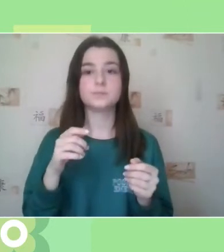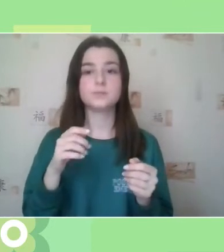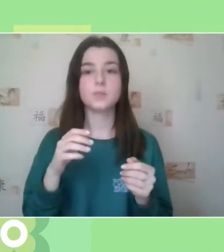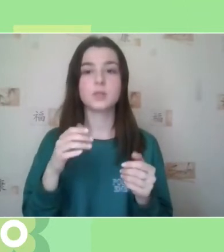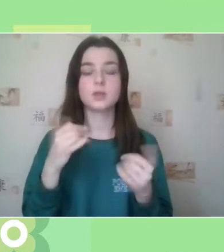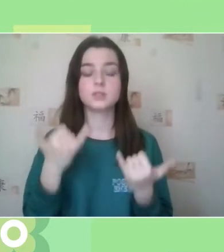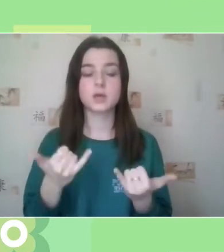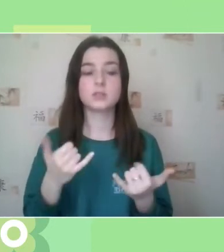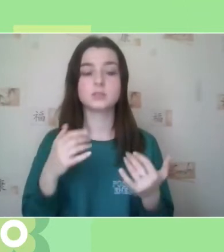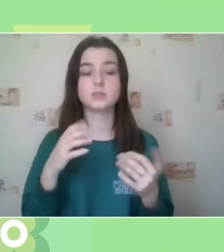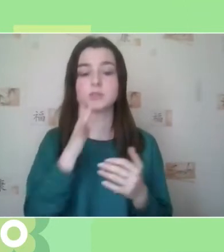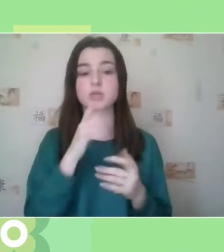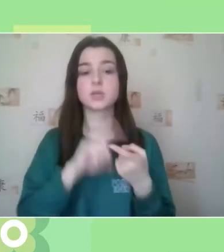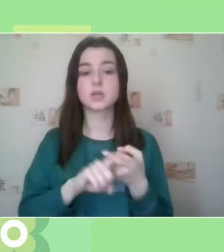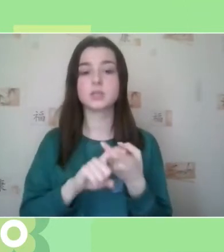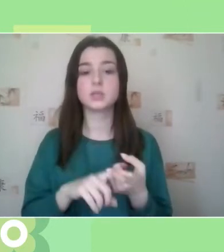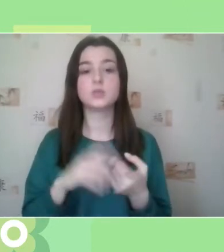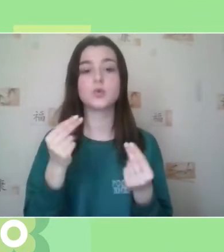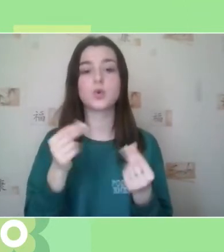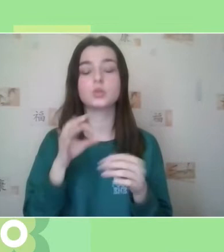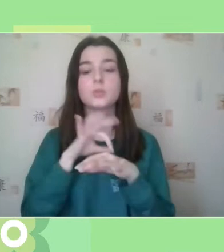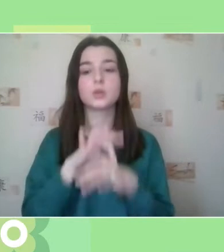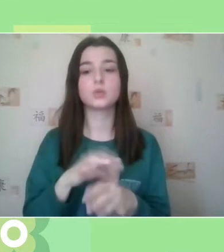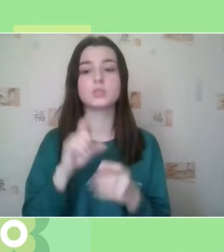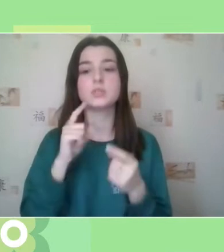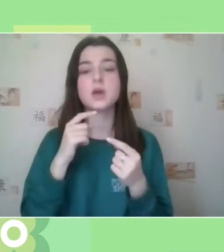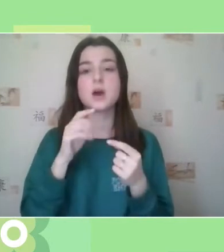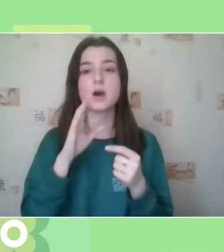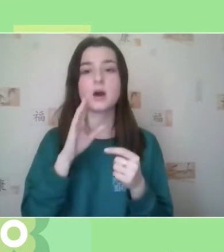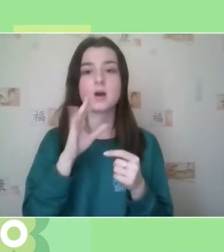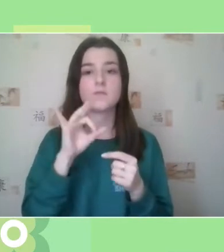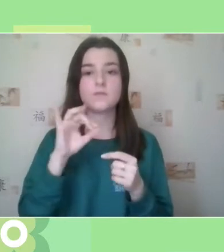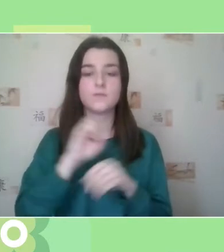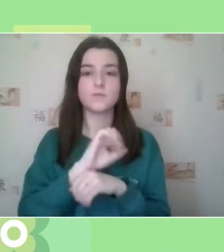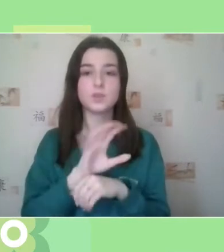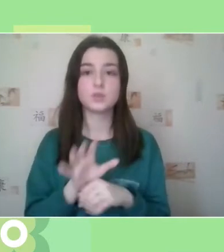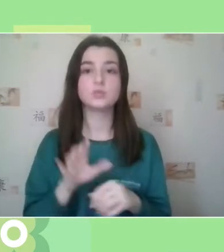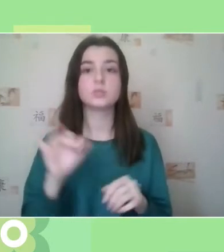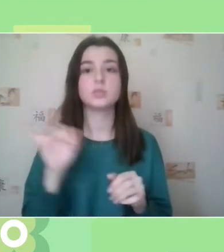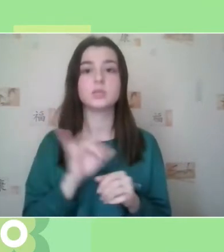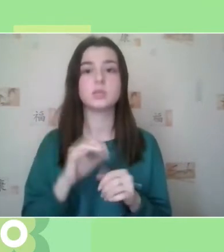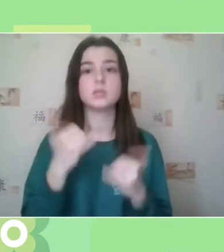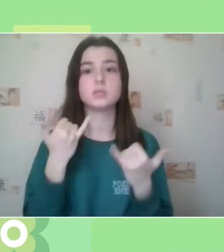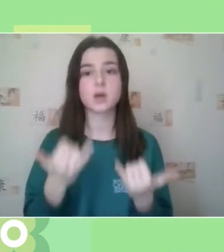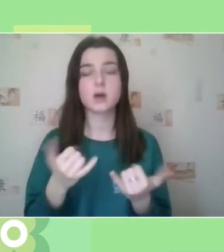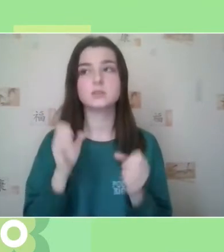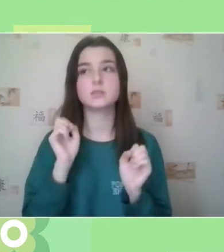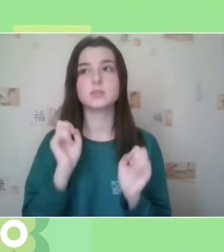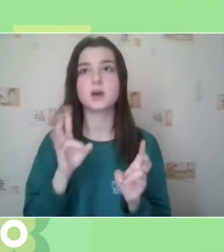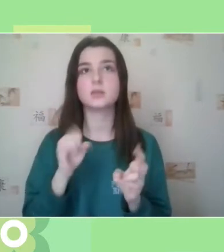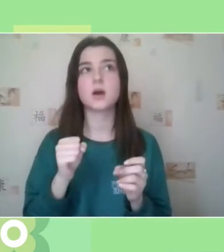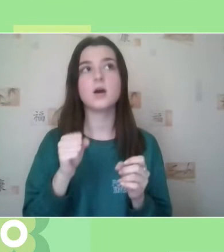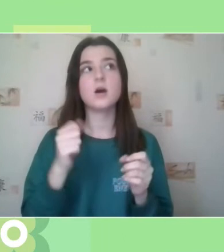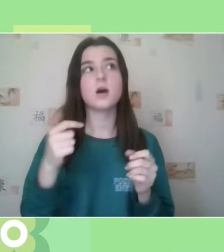само, як все інше. От, по-друге, люди все частіше користуються онлайн-банкінгом. Подумайте, як на громадські події ви